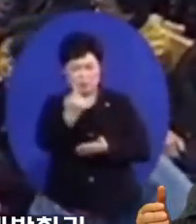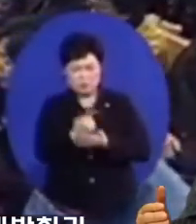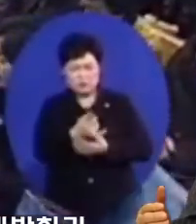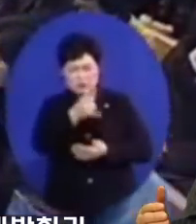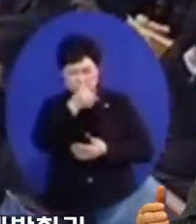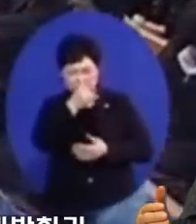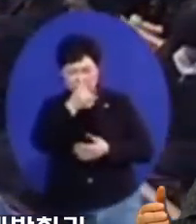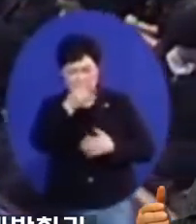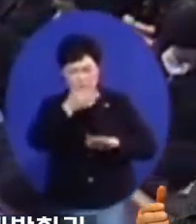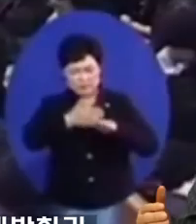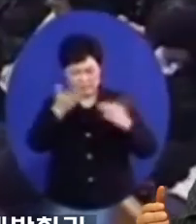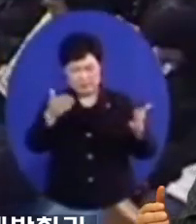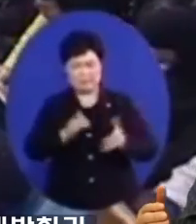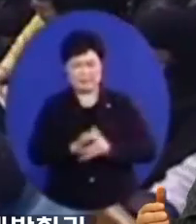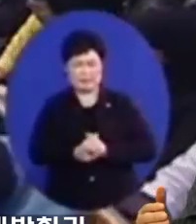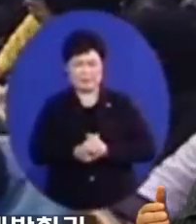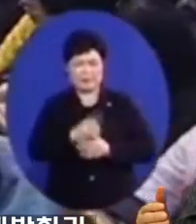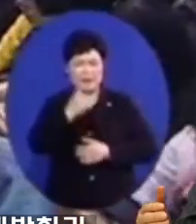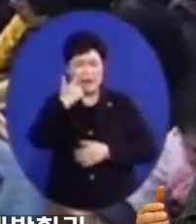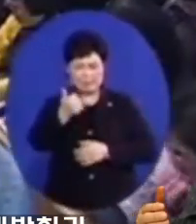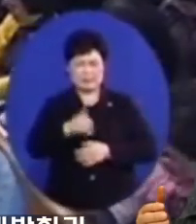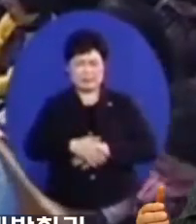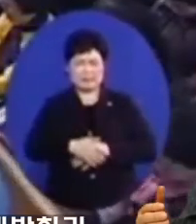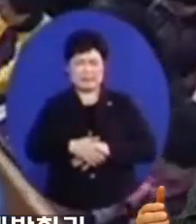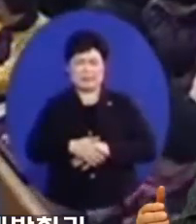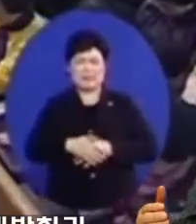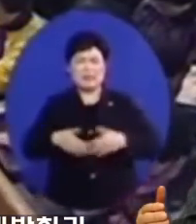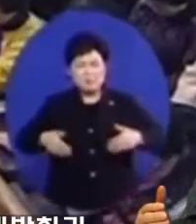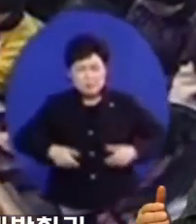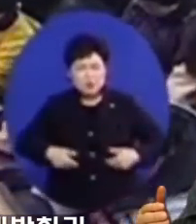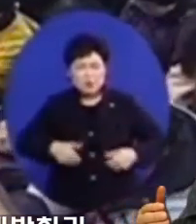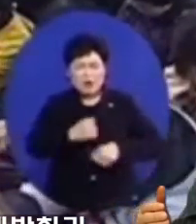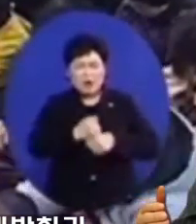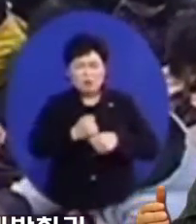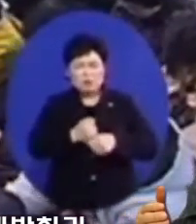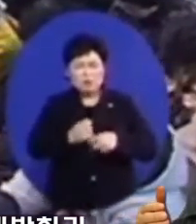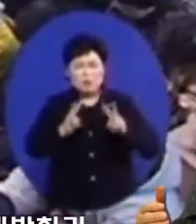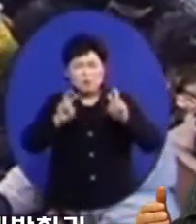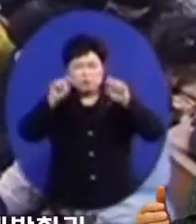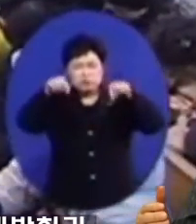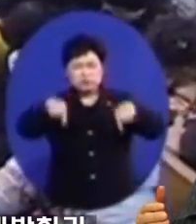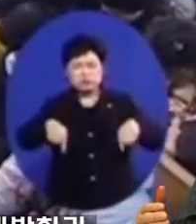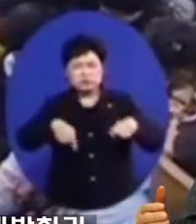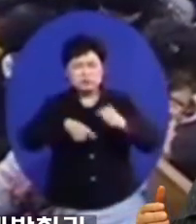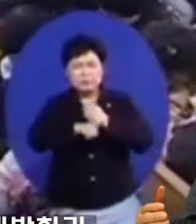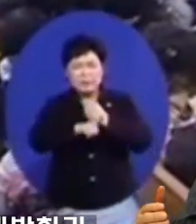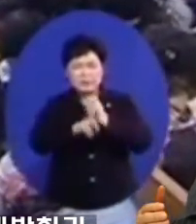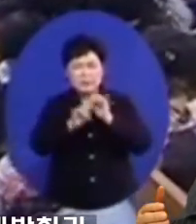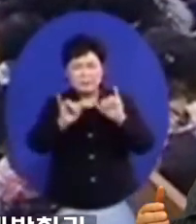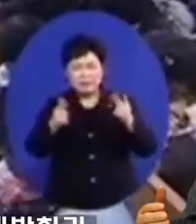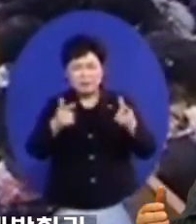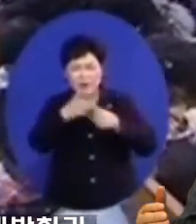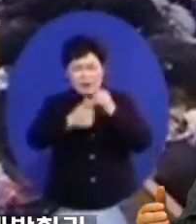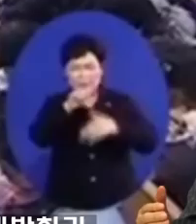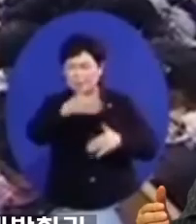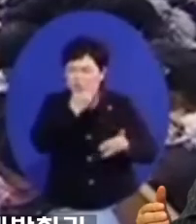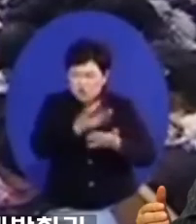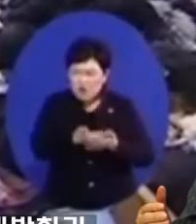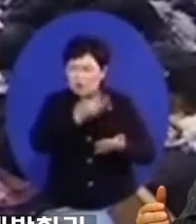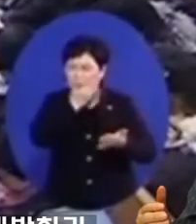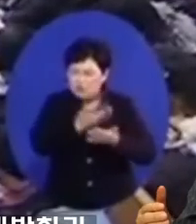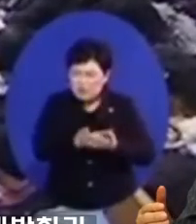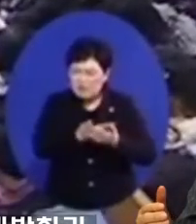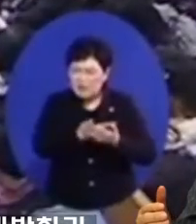것을 감사합니다. 아버지, 필요하고 무의미한 존재가 아니라 우리는 하나님 앞에 귀하고 귀한 보배